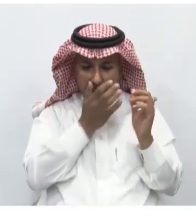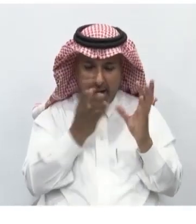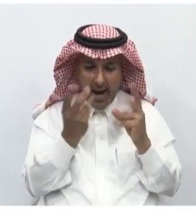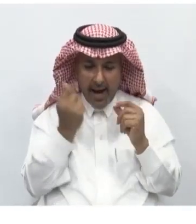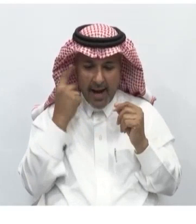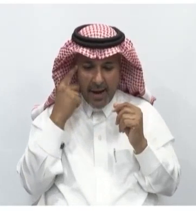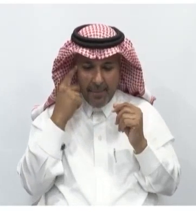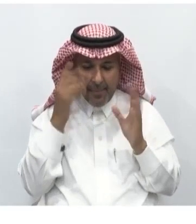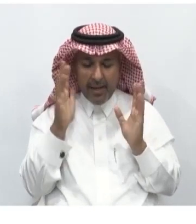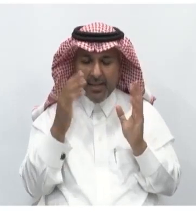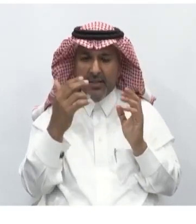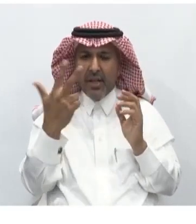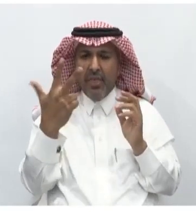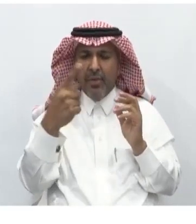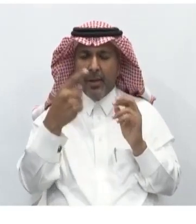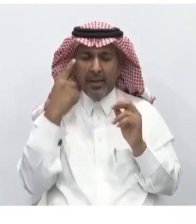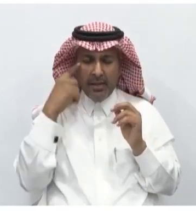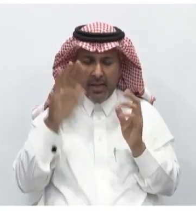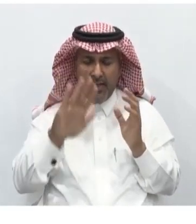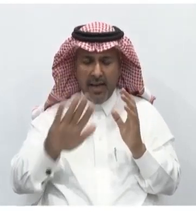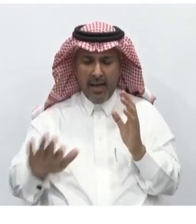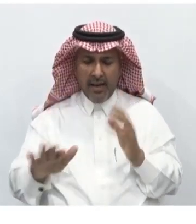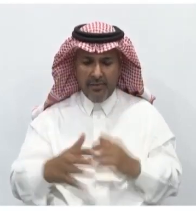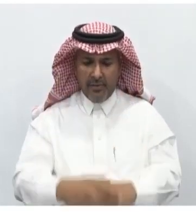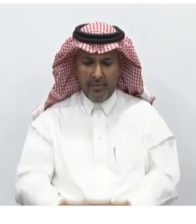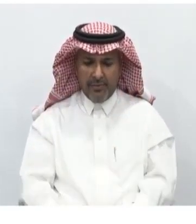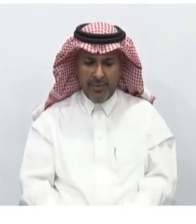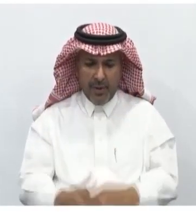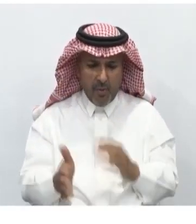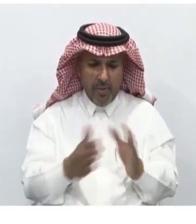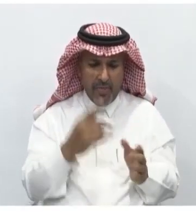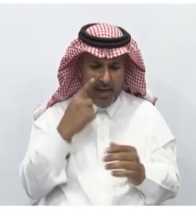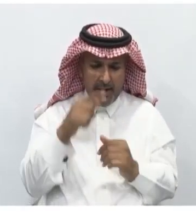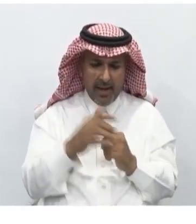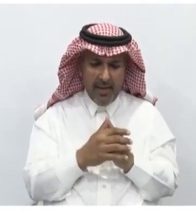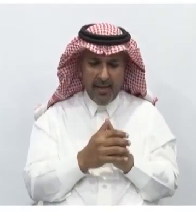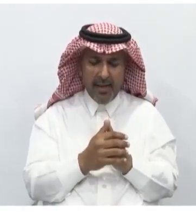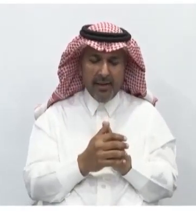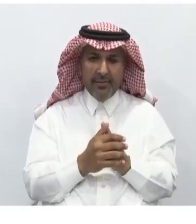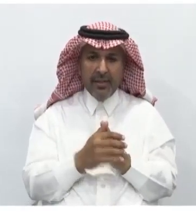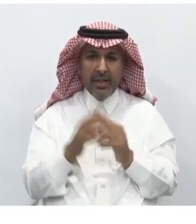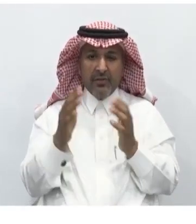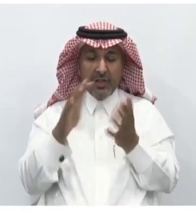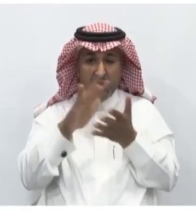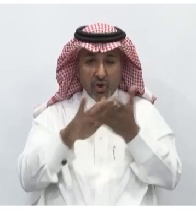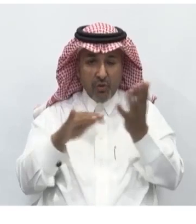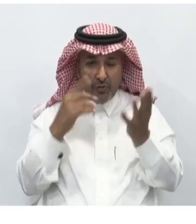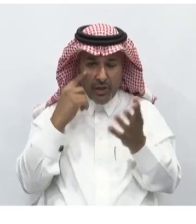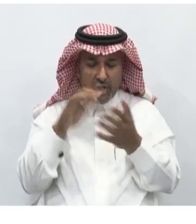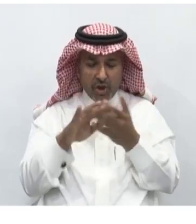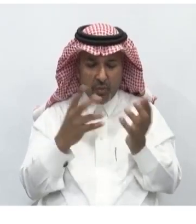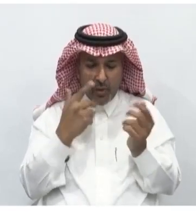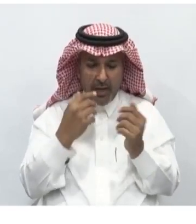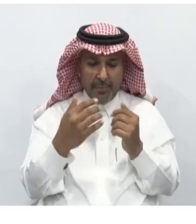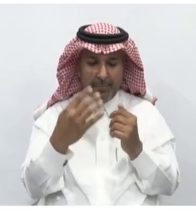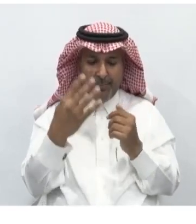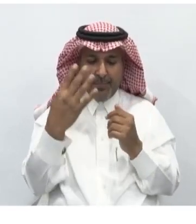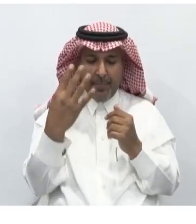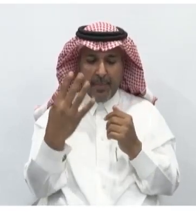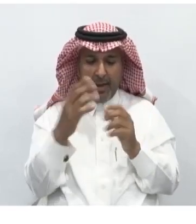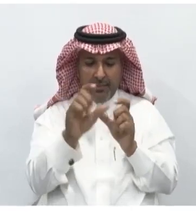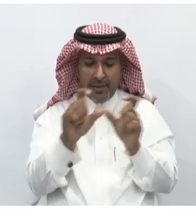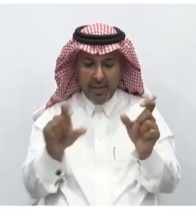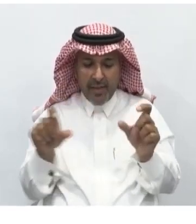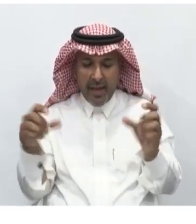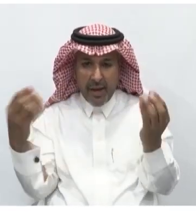لـ كبريتات المغنيسيوم المغنيسيوم 24 الـ الكبريت 32 والأكسجين